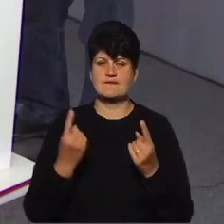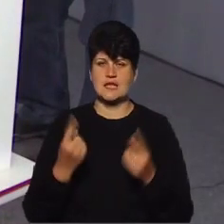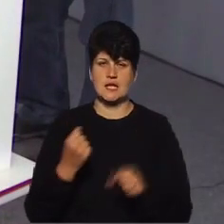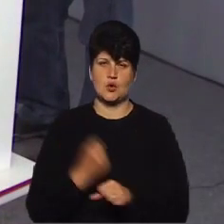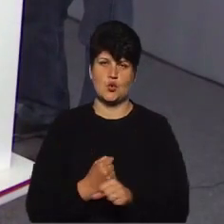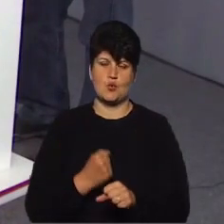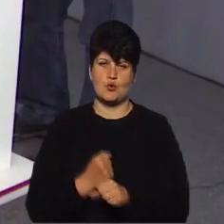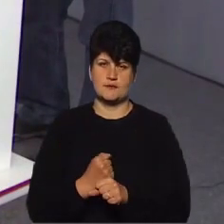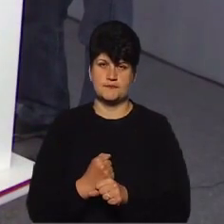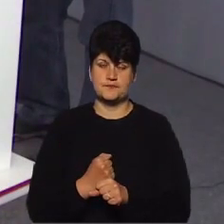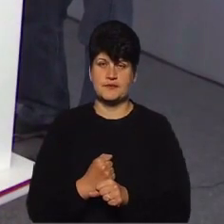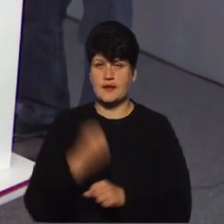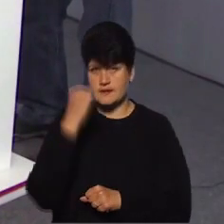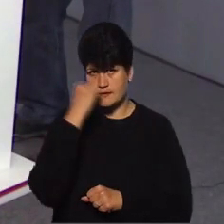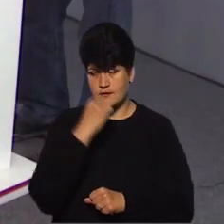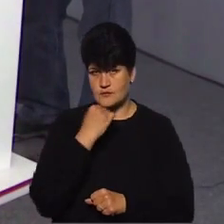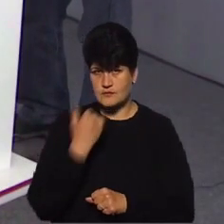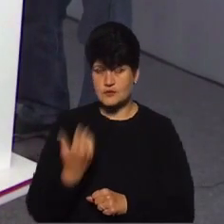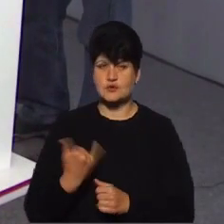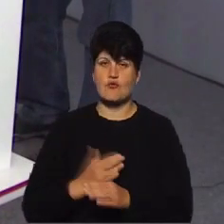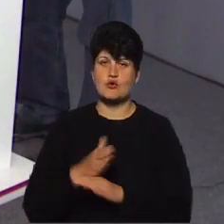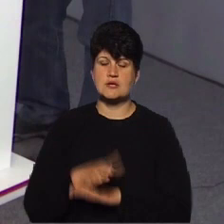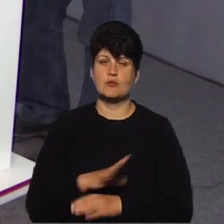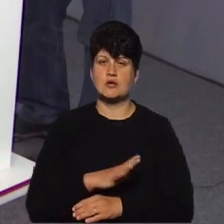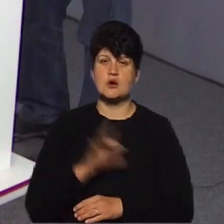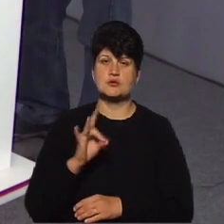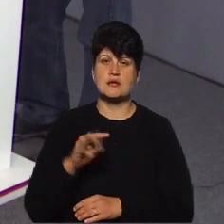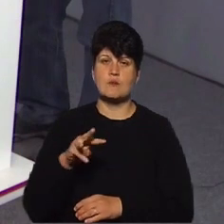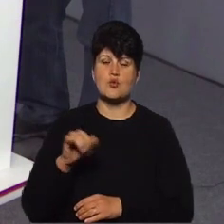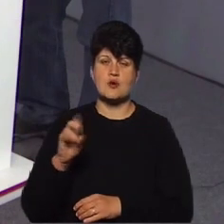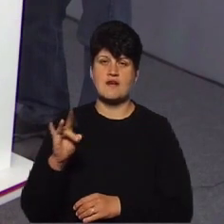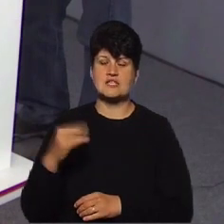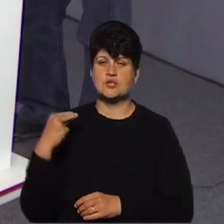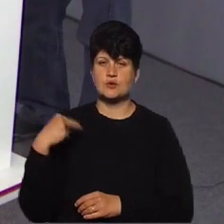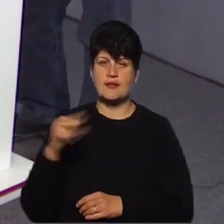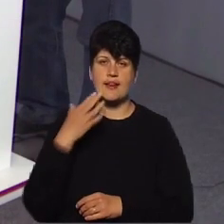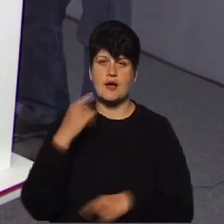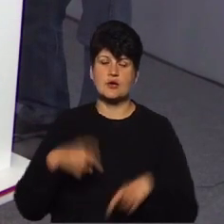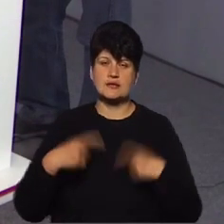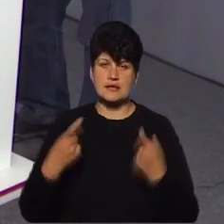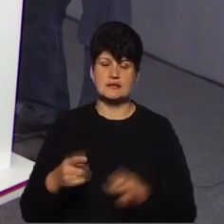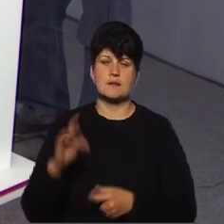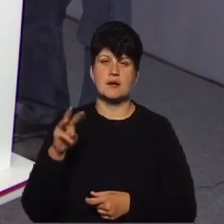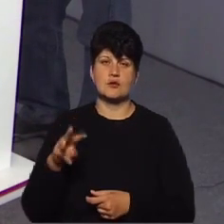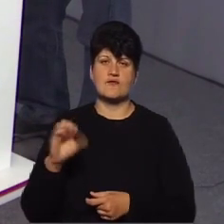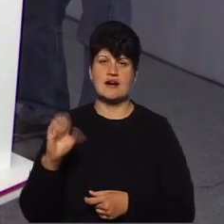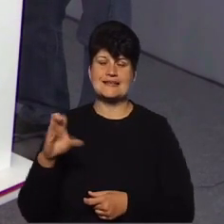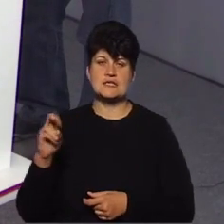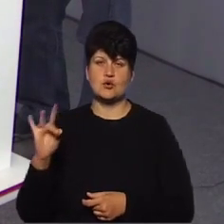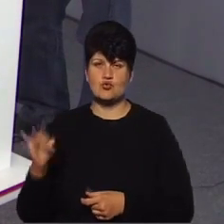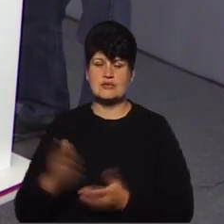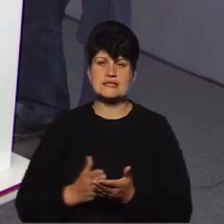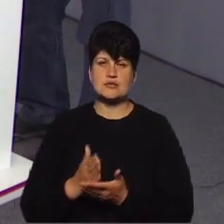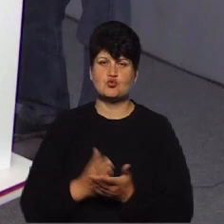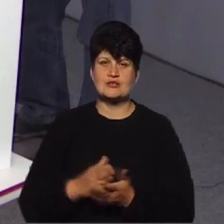дякую. Нагадаю, сьогодні у нас в гостях була Руслана Муравська, чемпіонка, легкоатлетка Михайло Васюрук, її тренер, заслужений тренер України, а